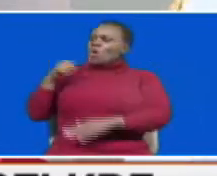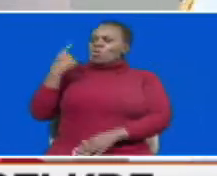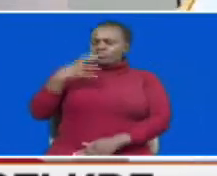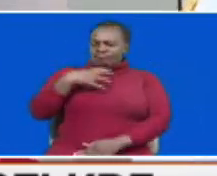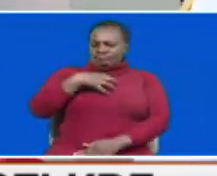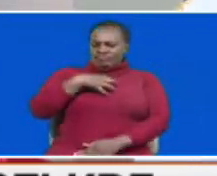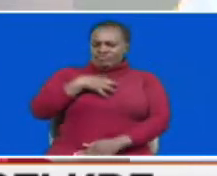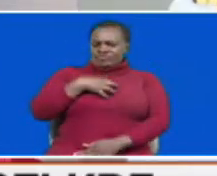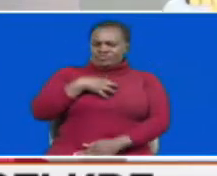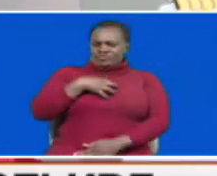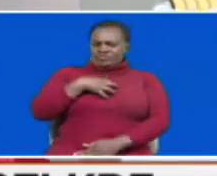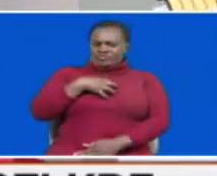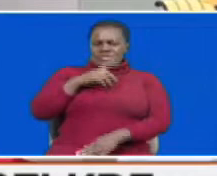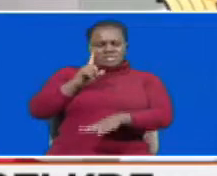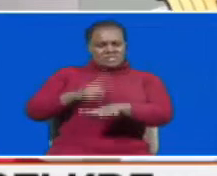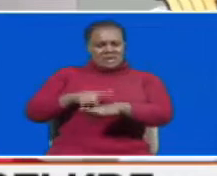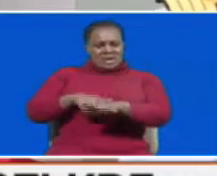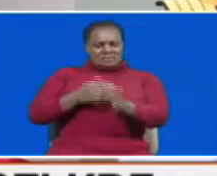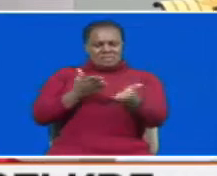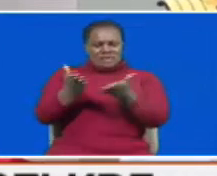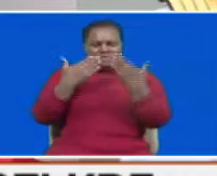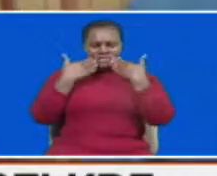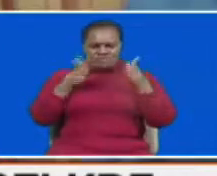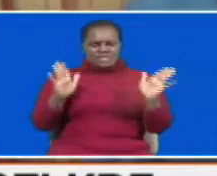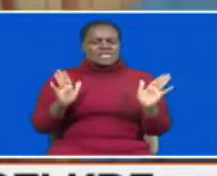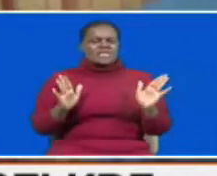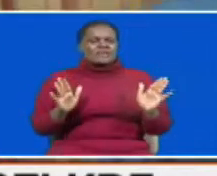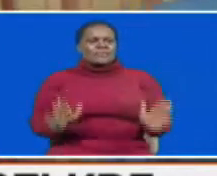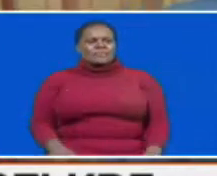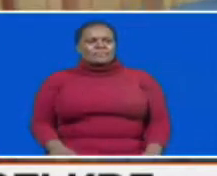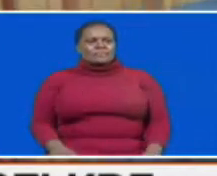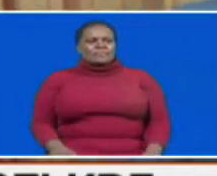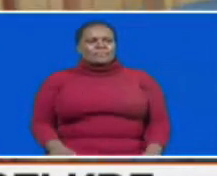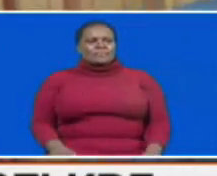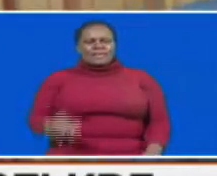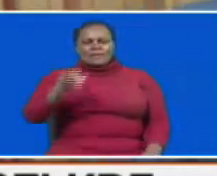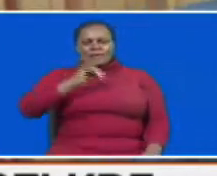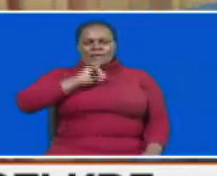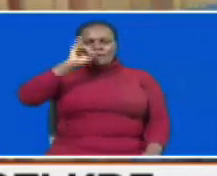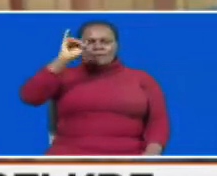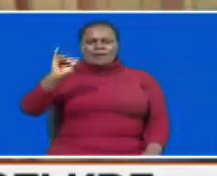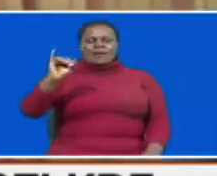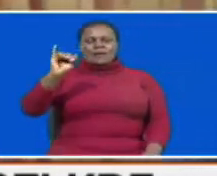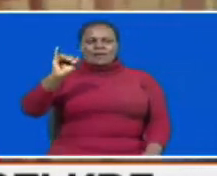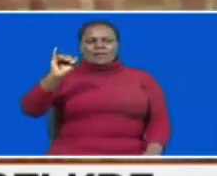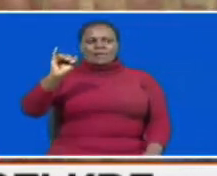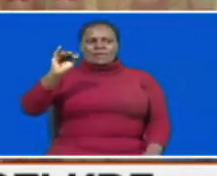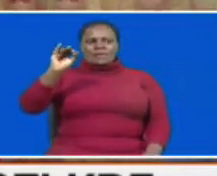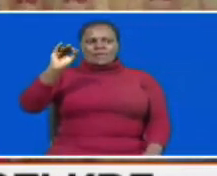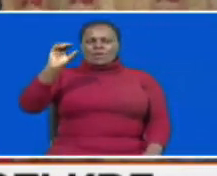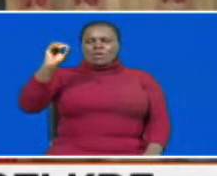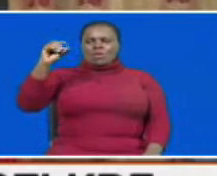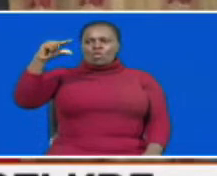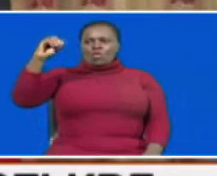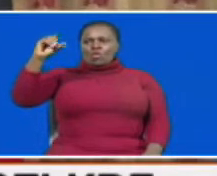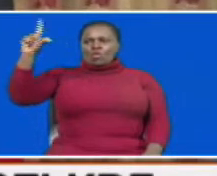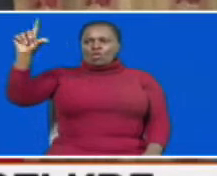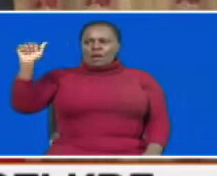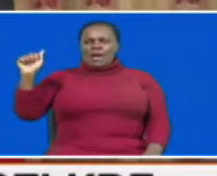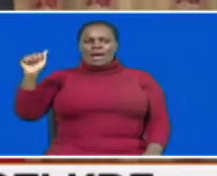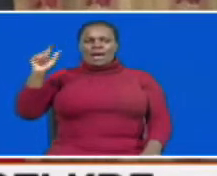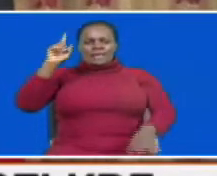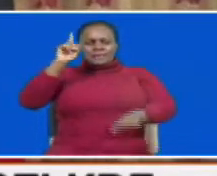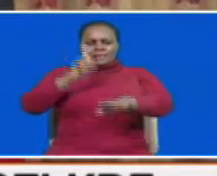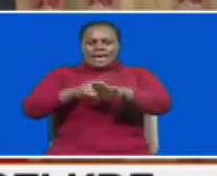Kibochi ambaye muda wake wa kuhudumu umefika kikomo. I, Lieutenant General Francis Ogolla.